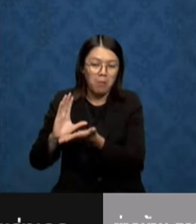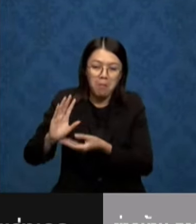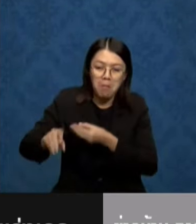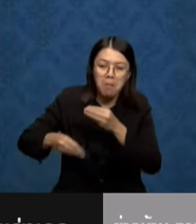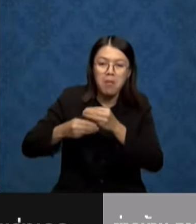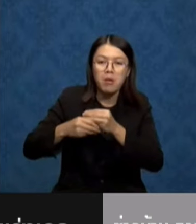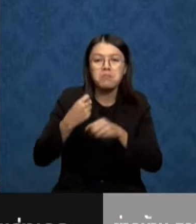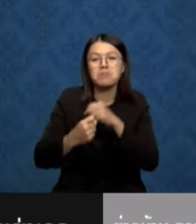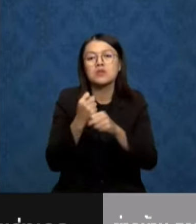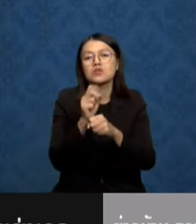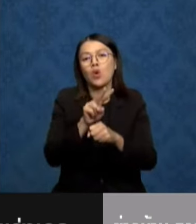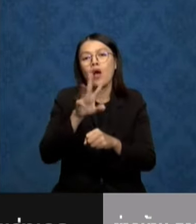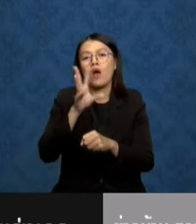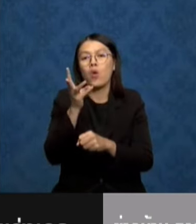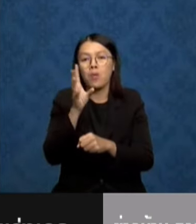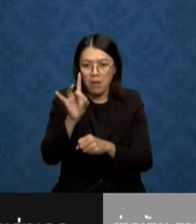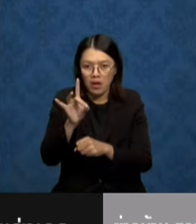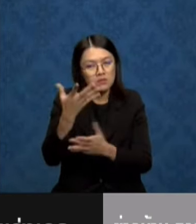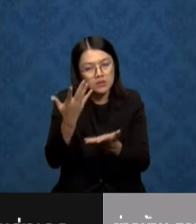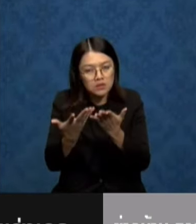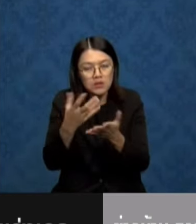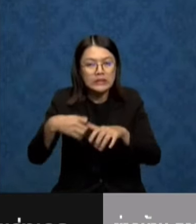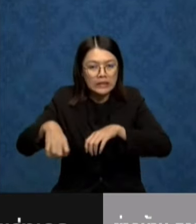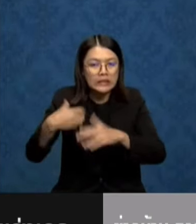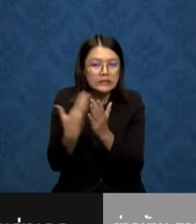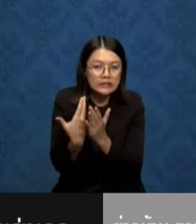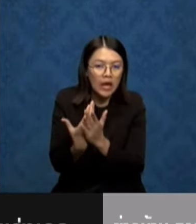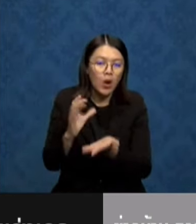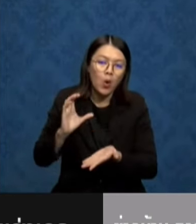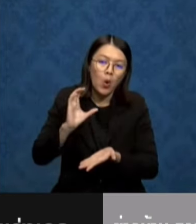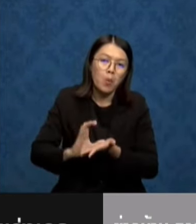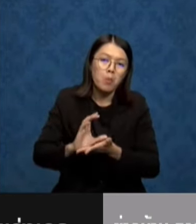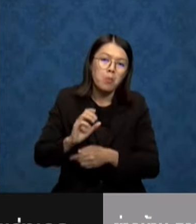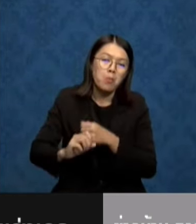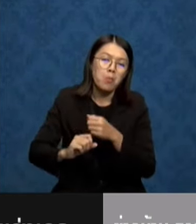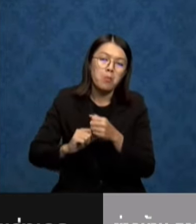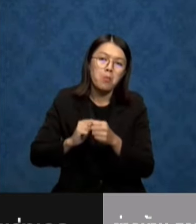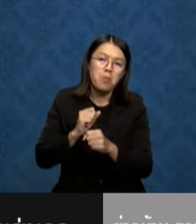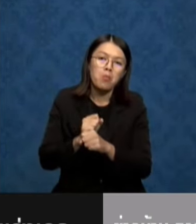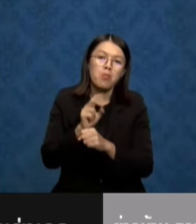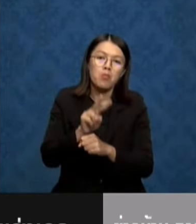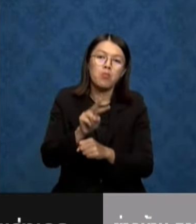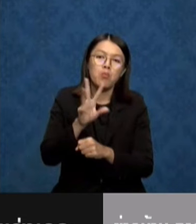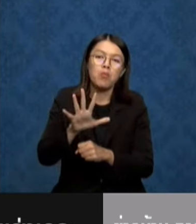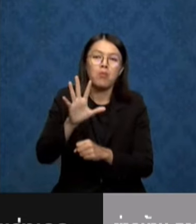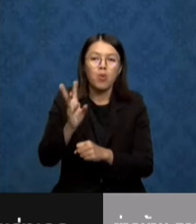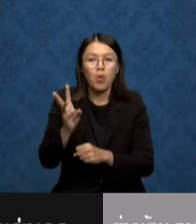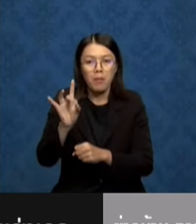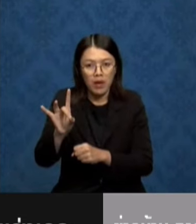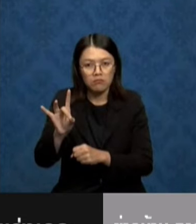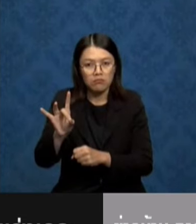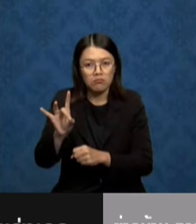านปริ่มมาก ใช่ ปริ่มมากมันเหลือประมาณ 10,000 ล้านบาทนะฮะซึ่งในข้อกังวล